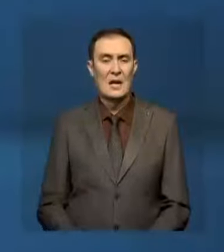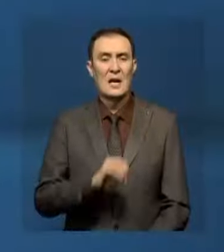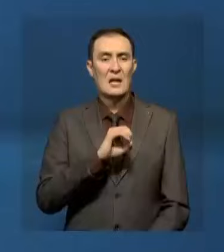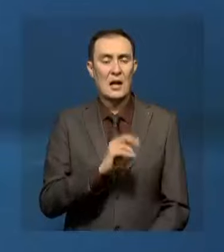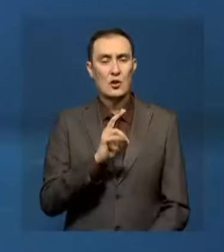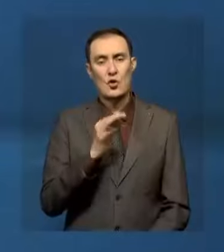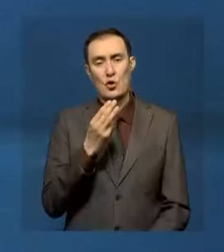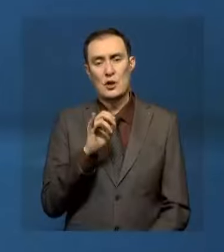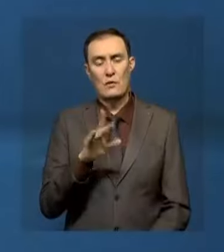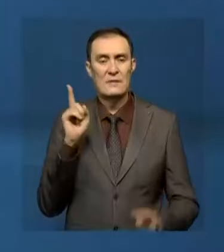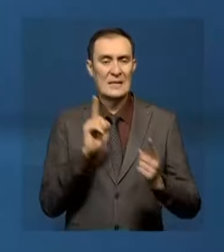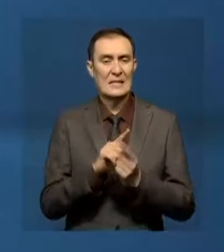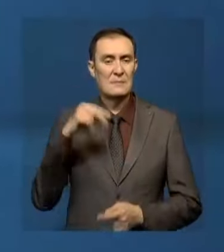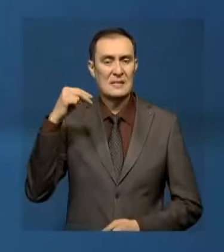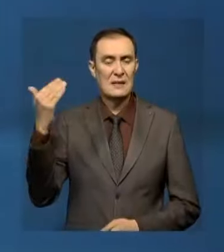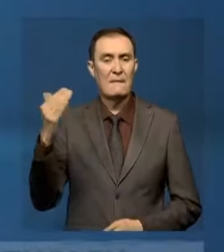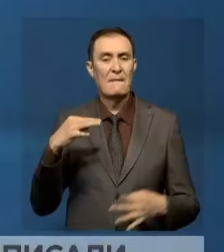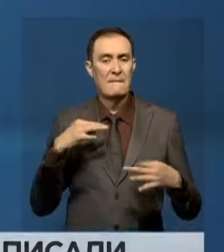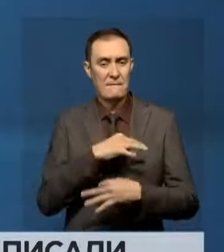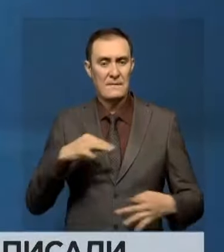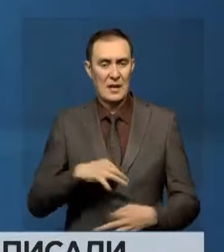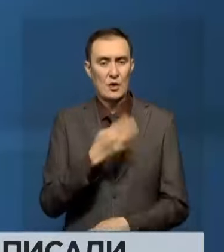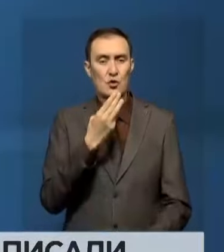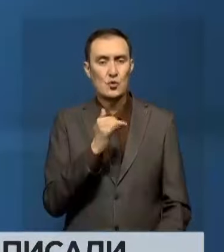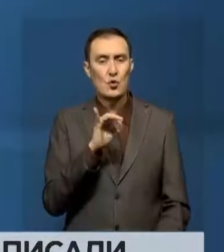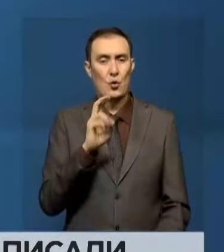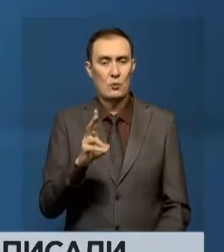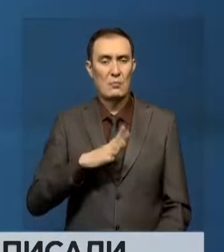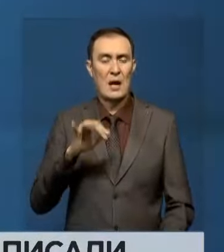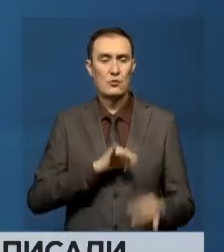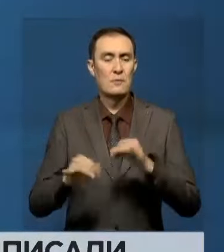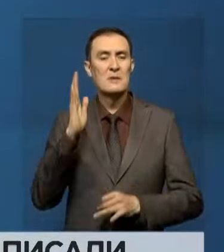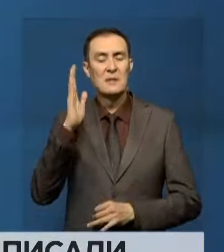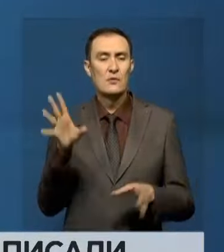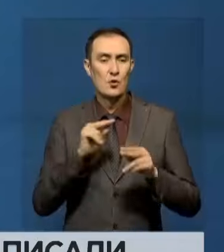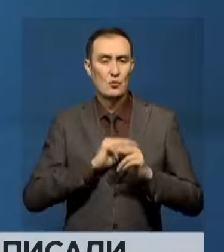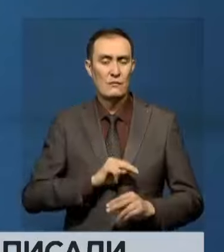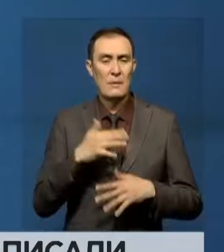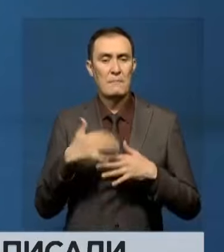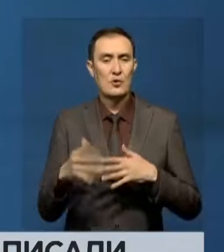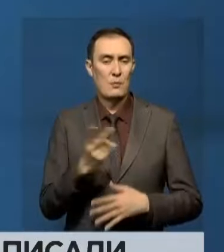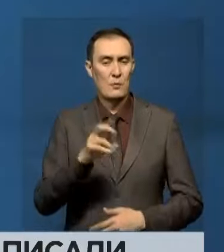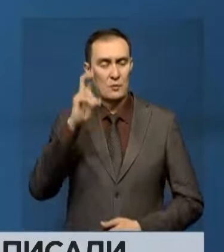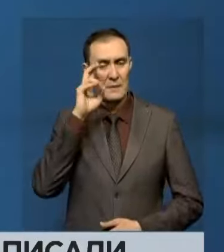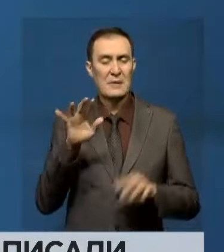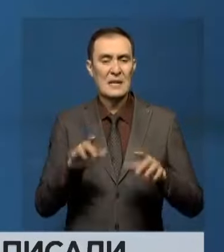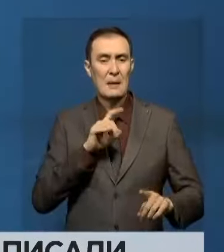Ерлан Кушанов встретился с президентом Венгрии Тамашем Шуйоком. Они обсудили перспективы сотрудничества между странами. Председатель